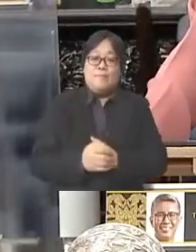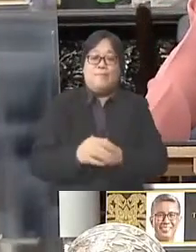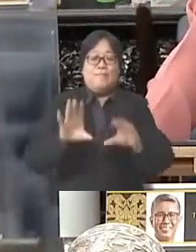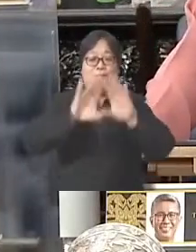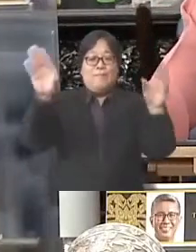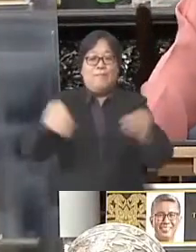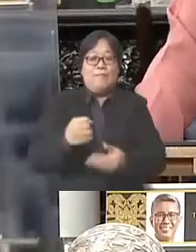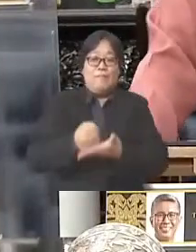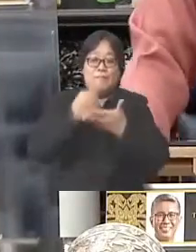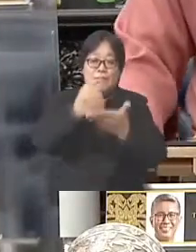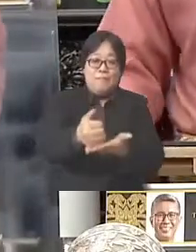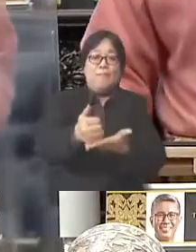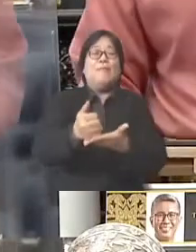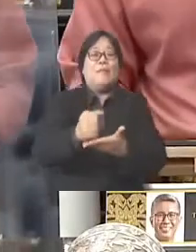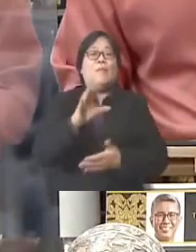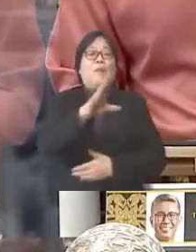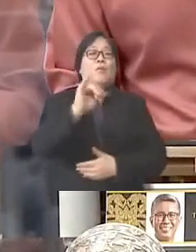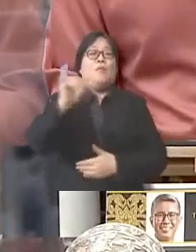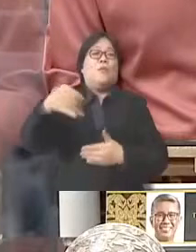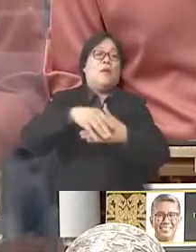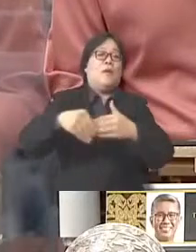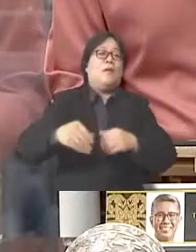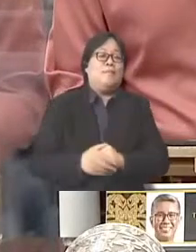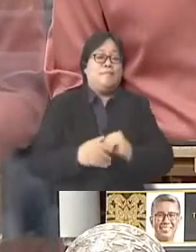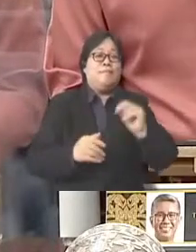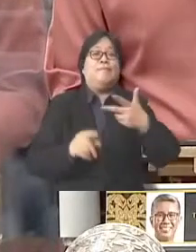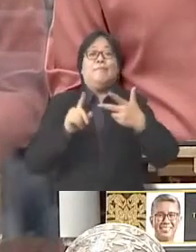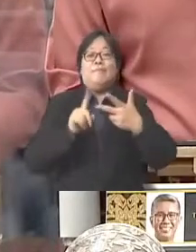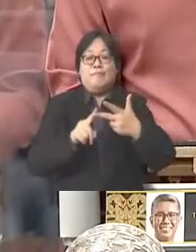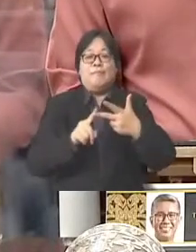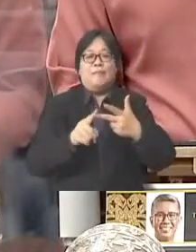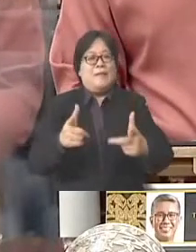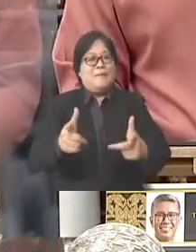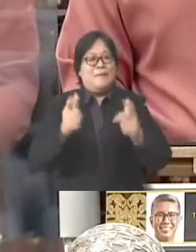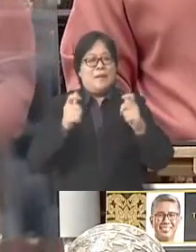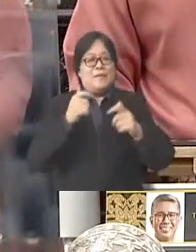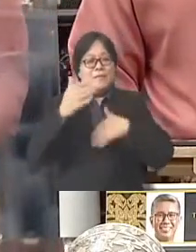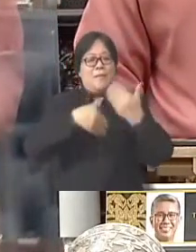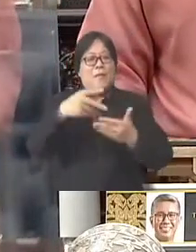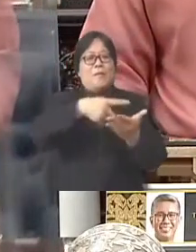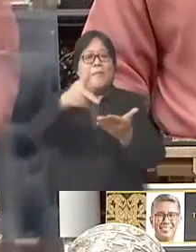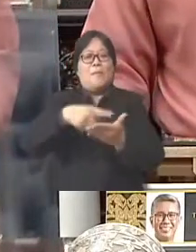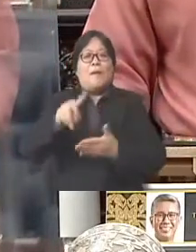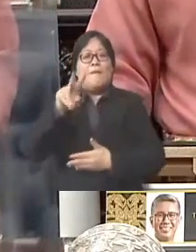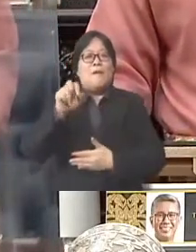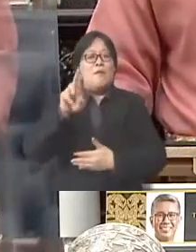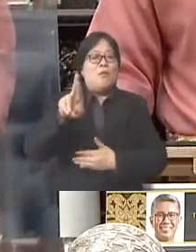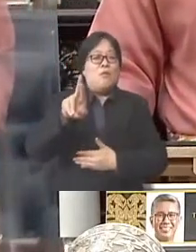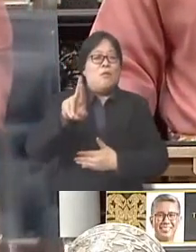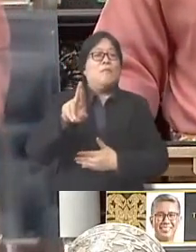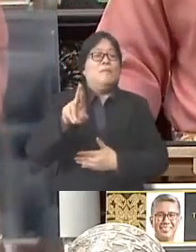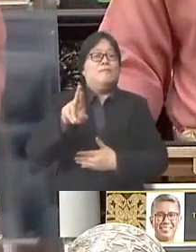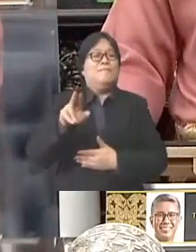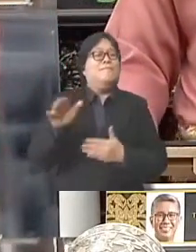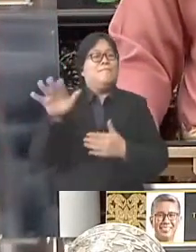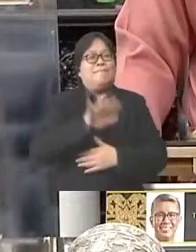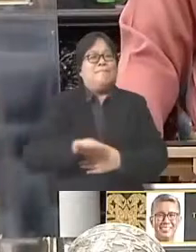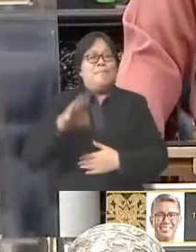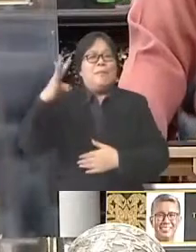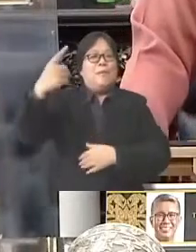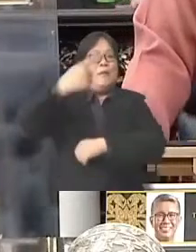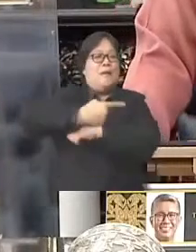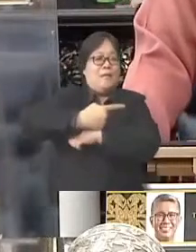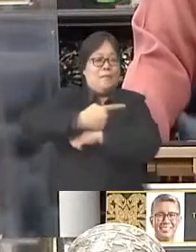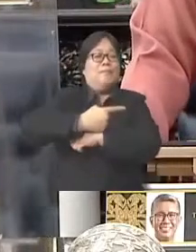dana kolektif bernilai 500000000 tinggi ketiga mempercepatkan bayaran kepada vendor selamat sewanya